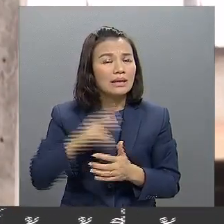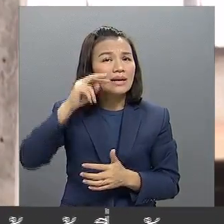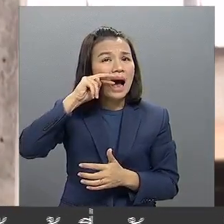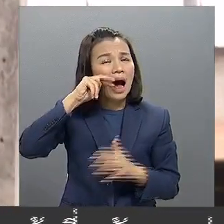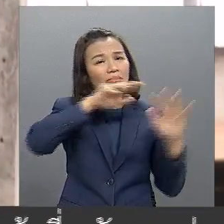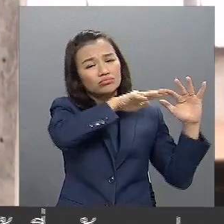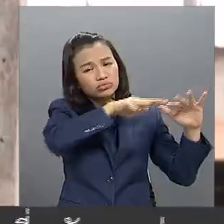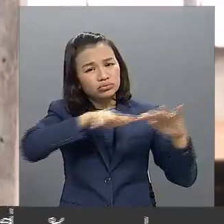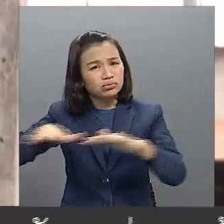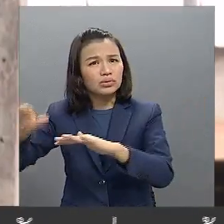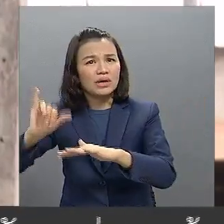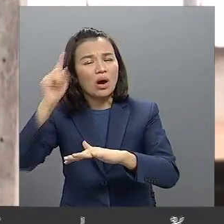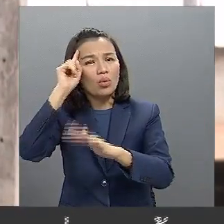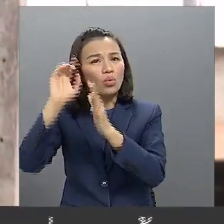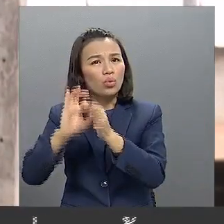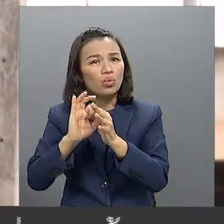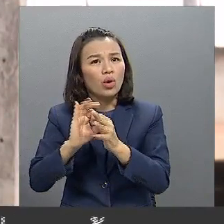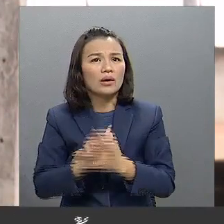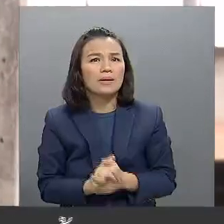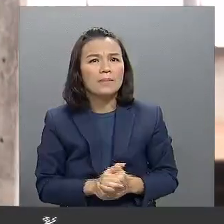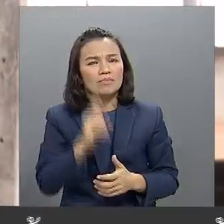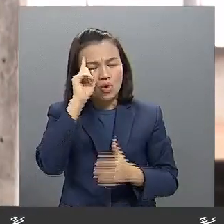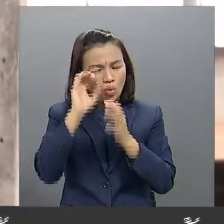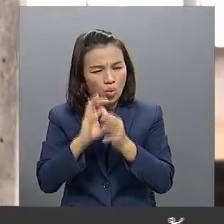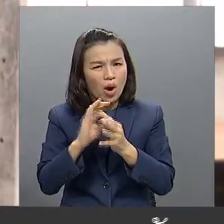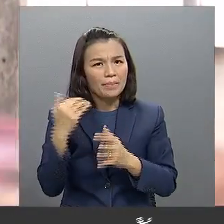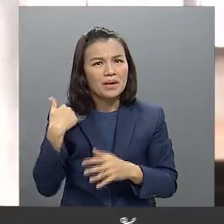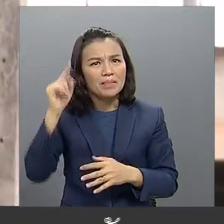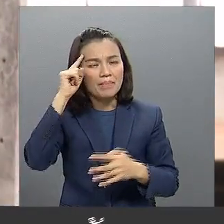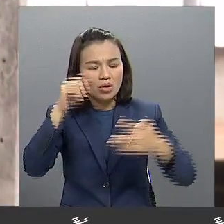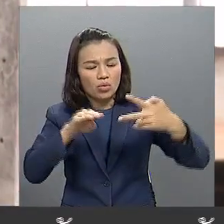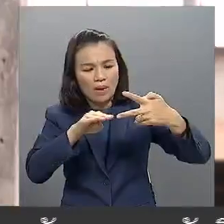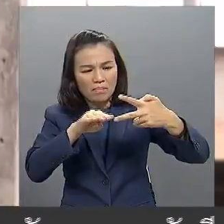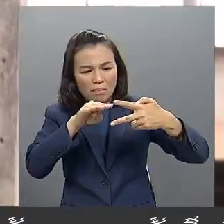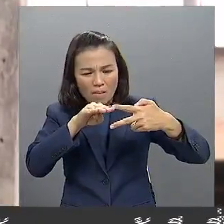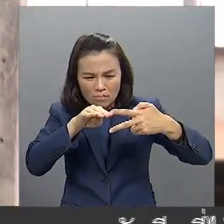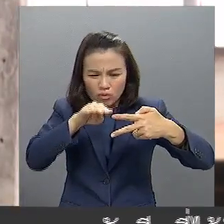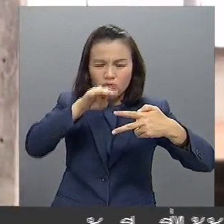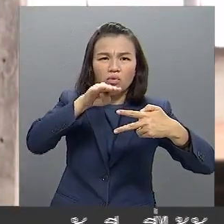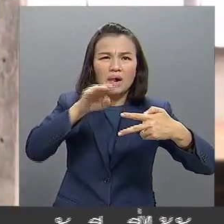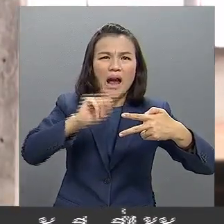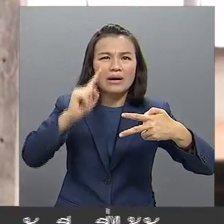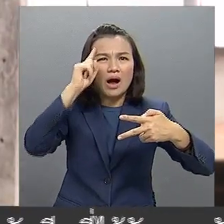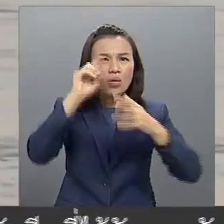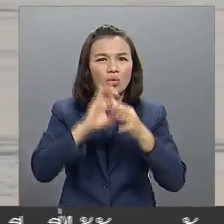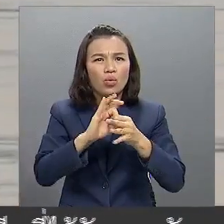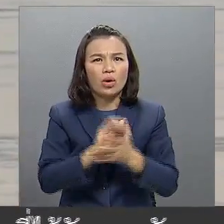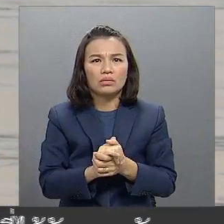่ก็กังวลแน่ไม่รู้ติดท่วมถึงยันซ่องแล้วป้าอุ้มมาปีฮะหาซี่นะ